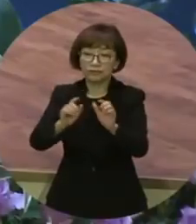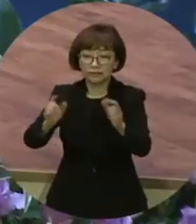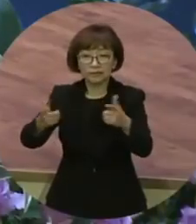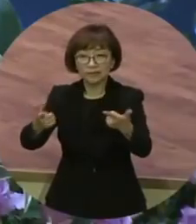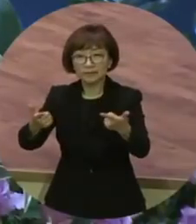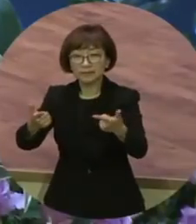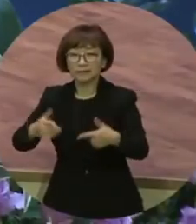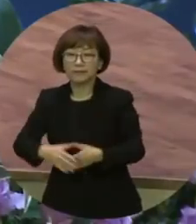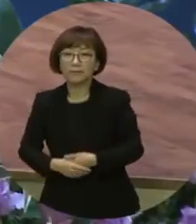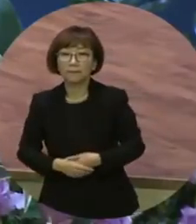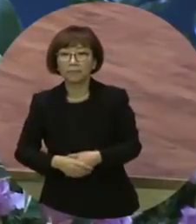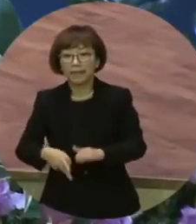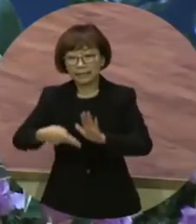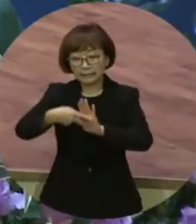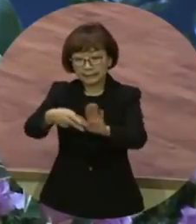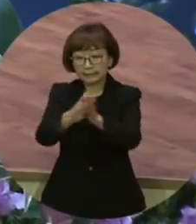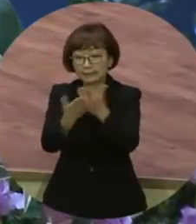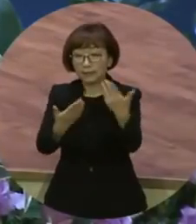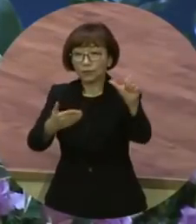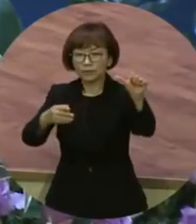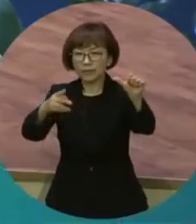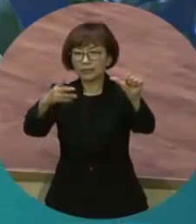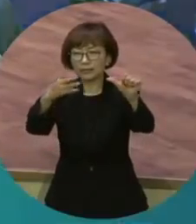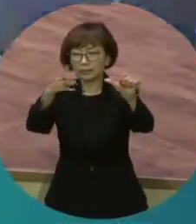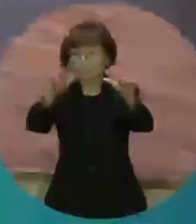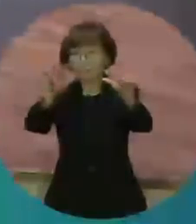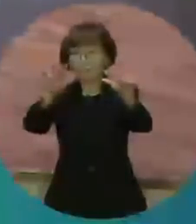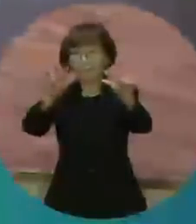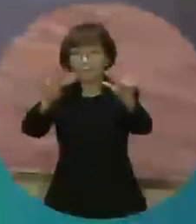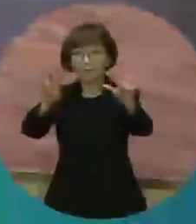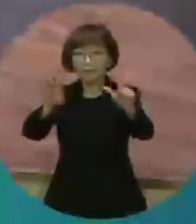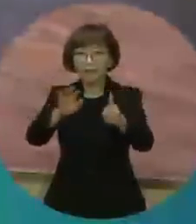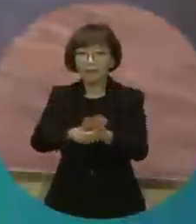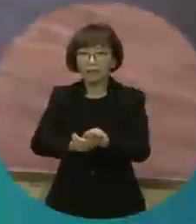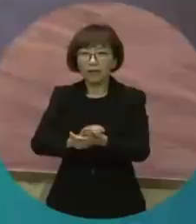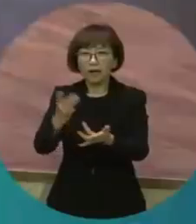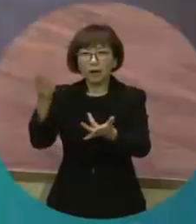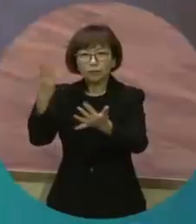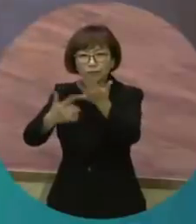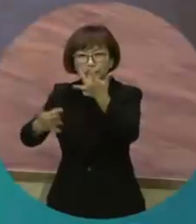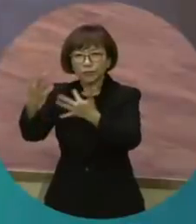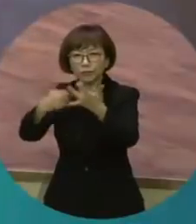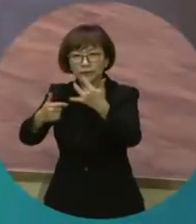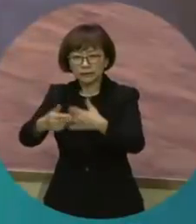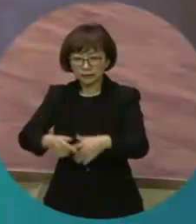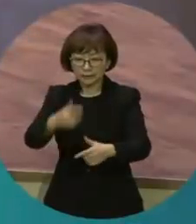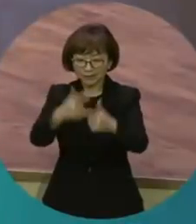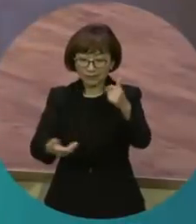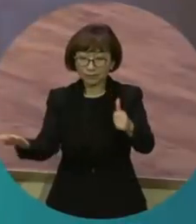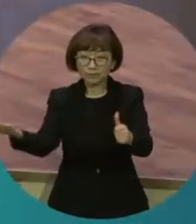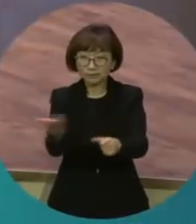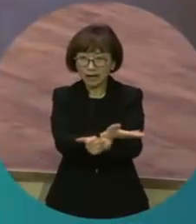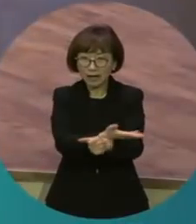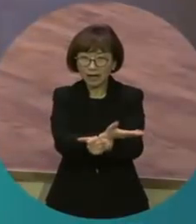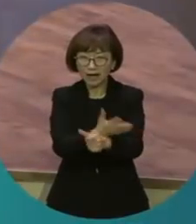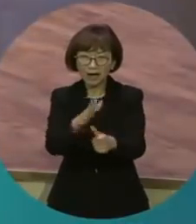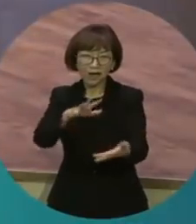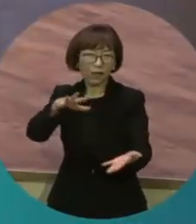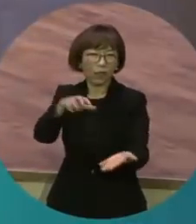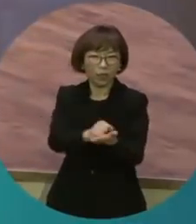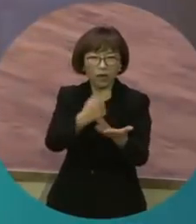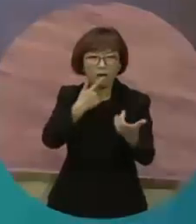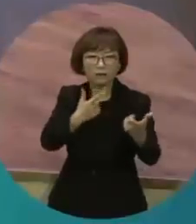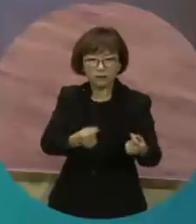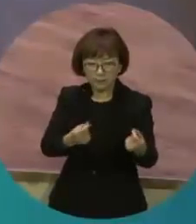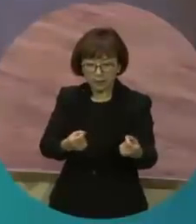예언되어 있어요. 이사야 5장 24절에 이로 말미암아 불꽃이 그루터기를 삼킨 같이 마른 풀이 불 속에 떨어진 같이 그들의 뿌리가